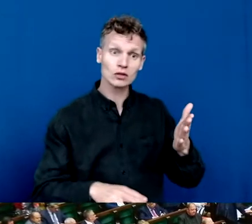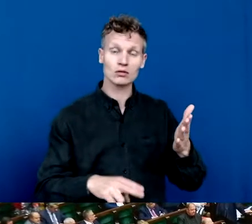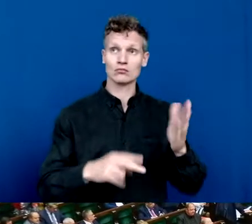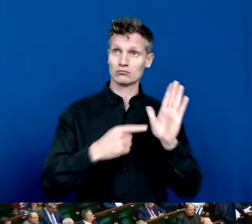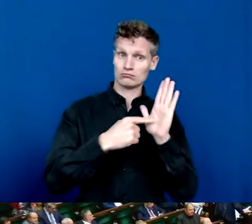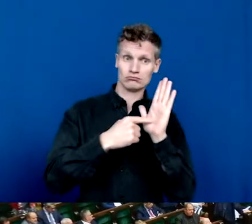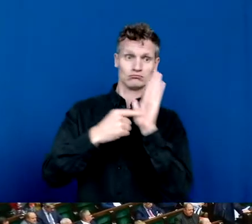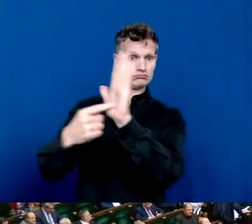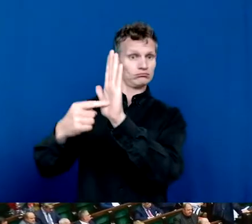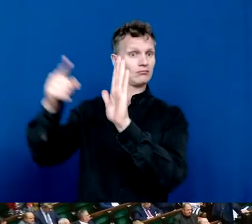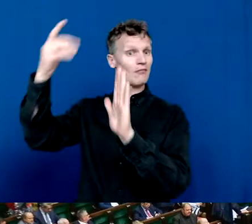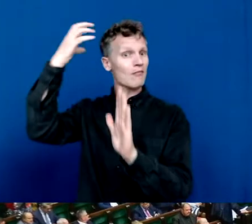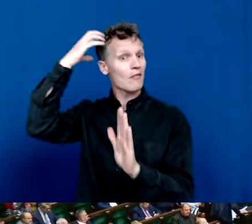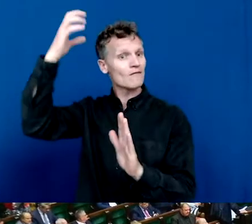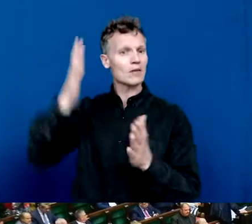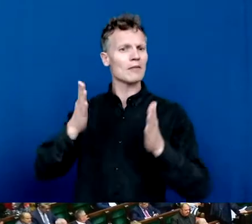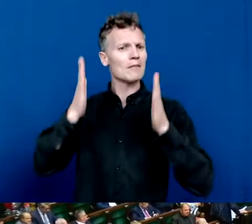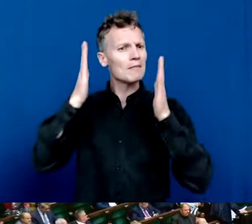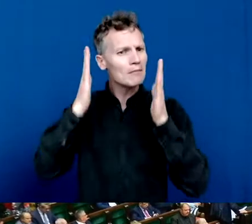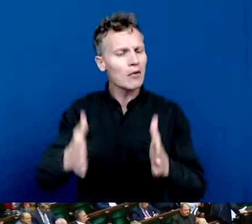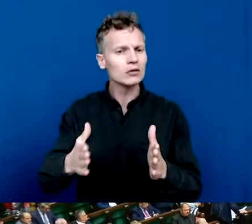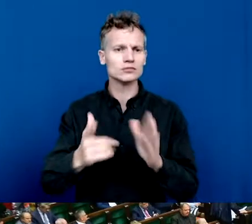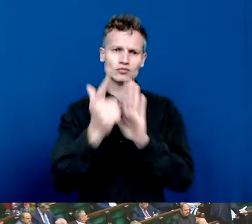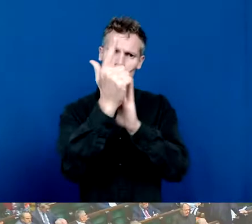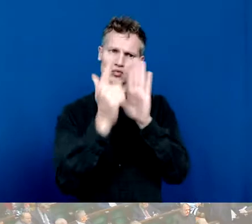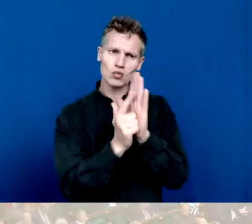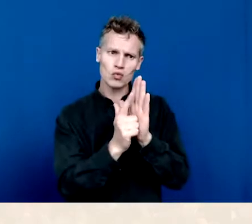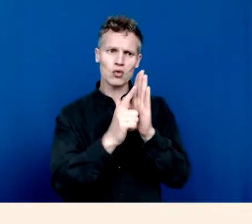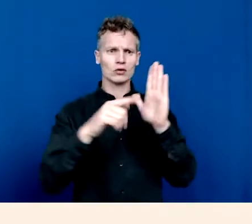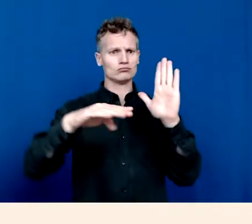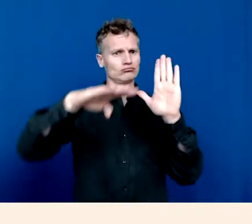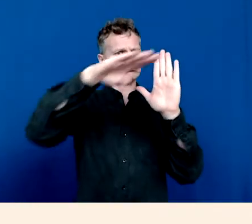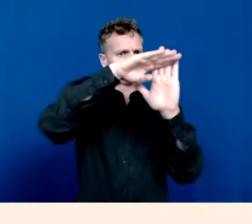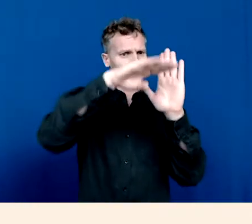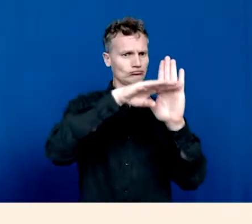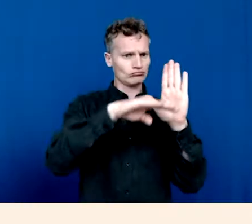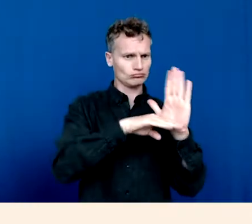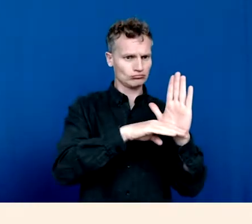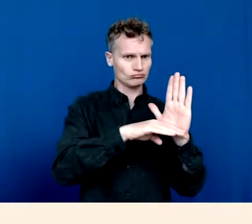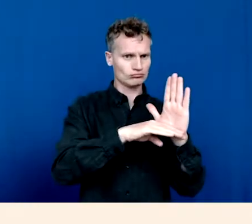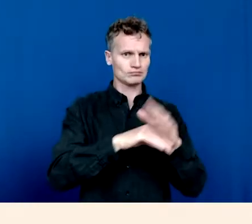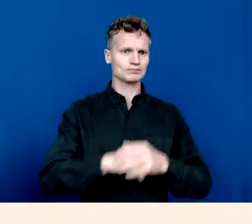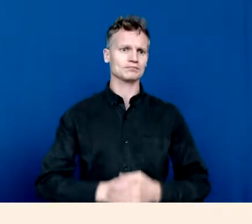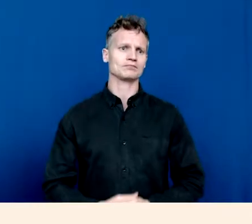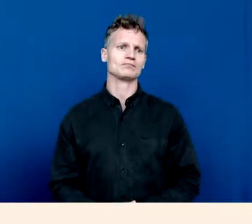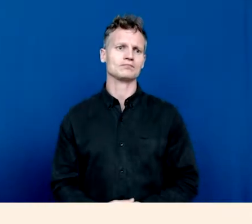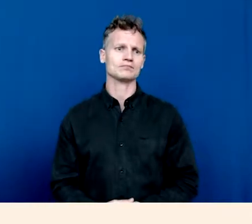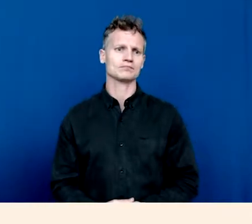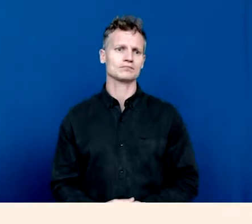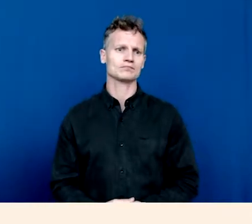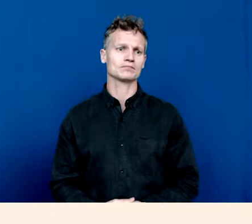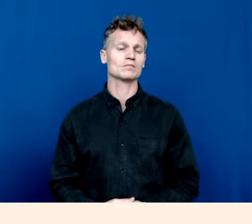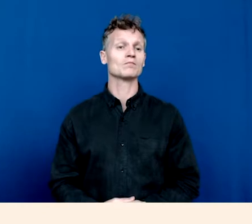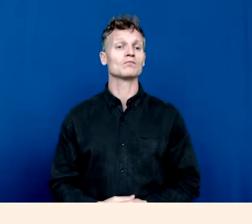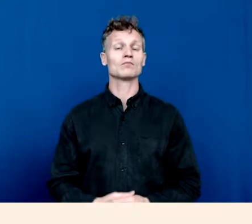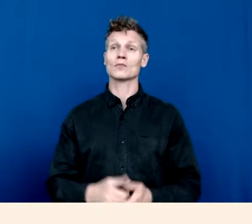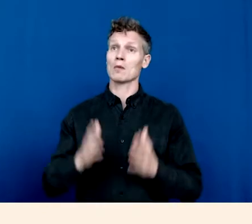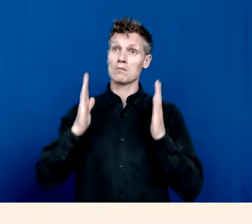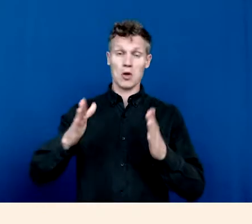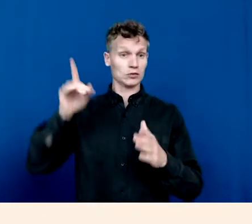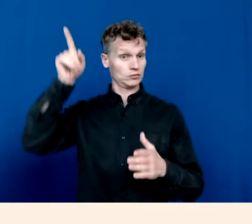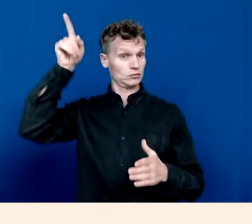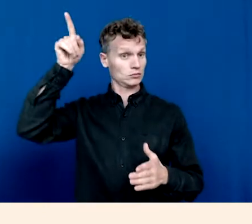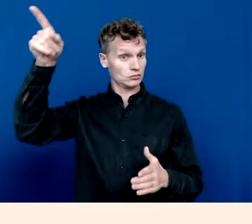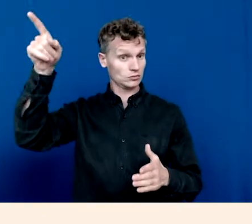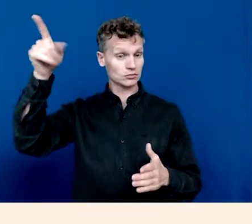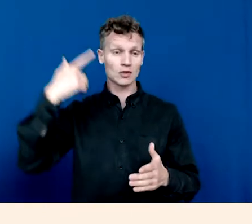législatives et juridiques pour les personnes handicapées, qu'ils combattent la stigmatisation et les stéréotypes néfastes dans l'ensemble de